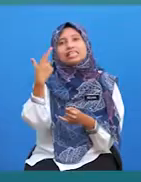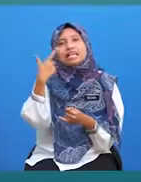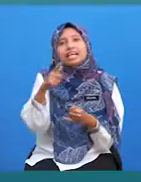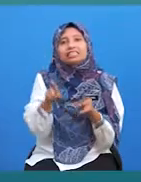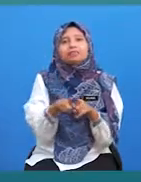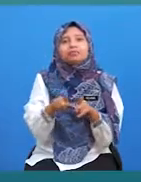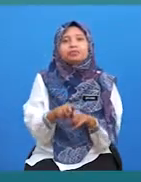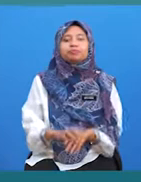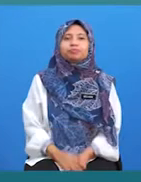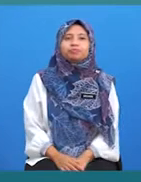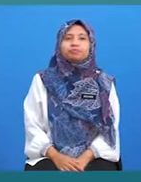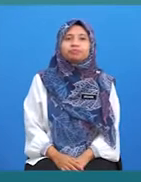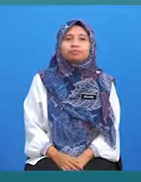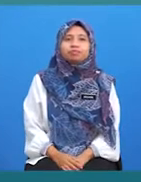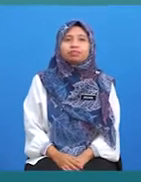bersama-sama.